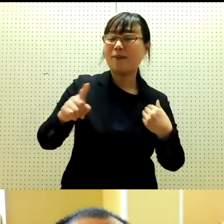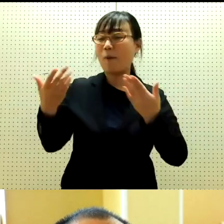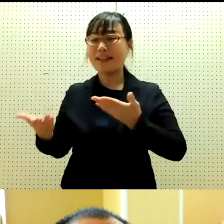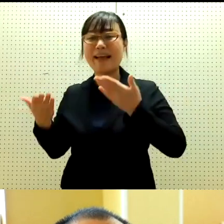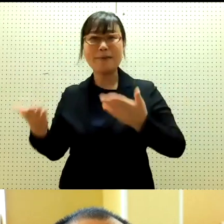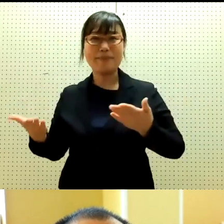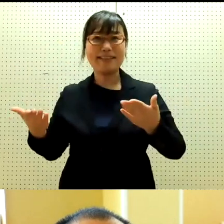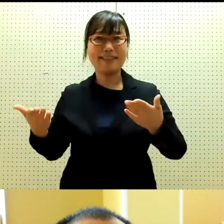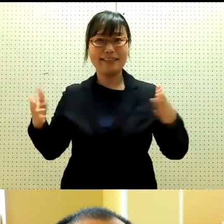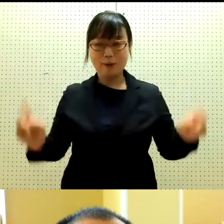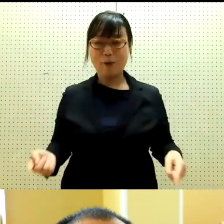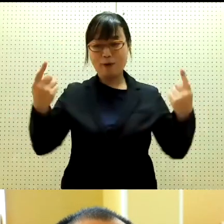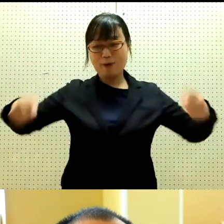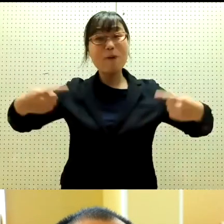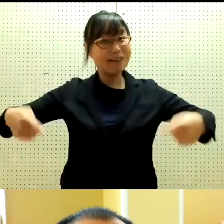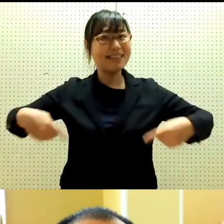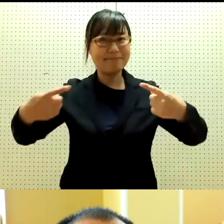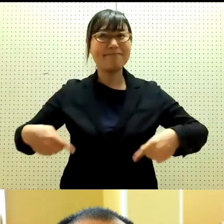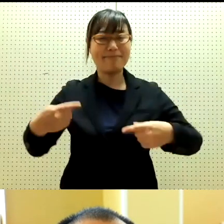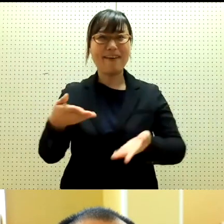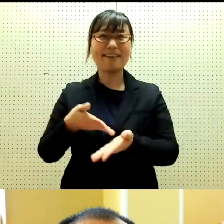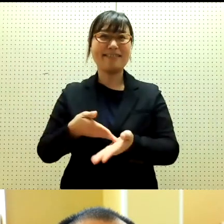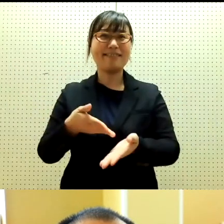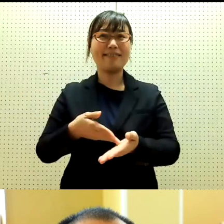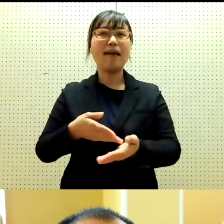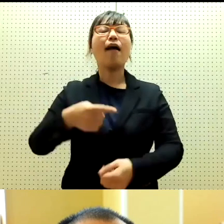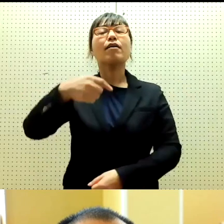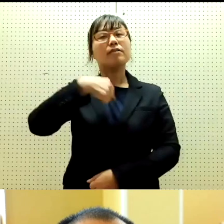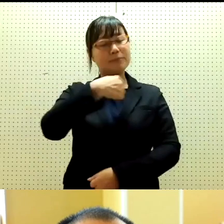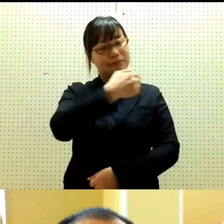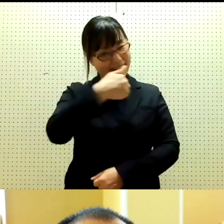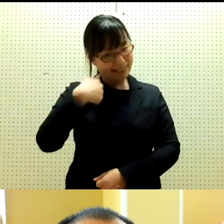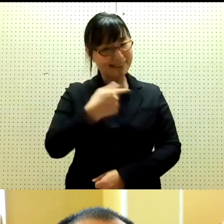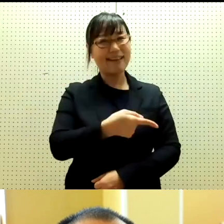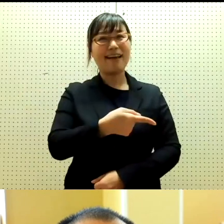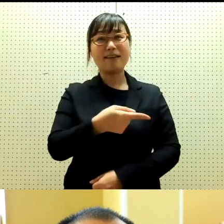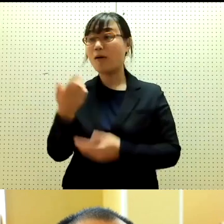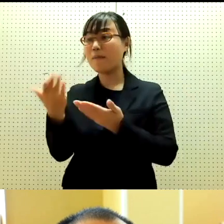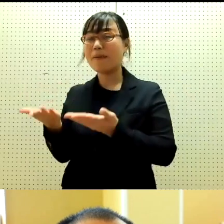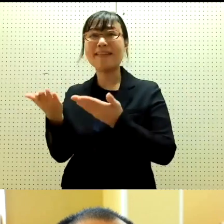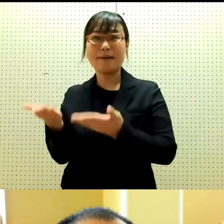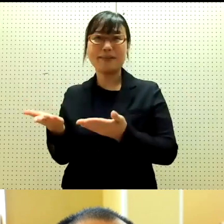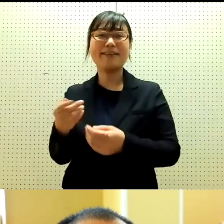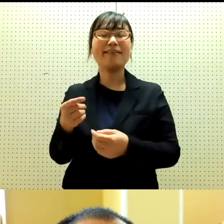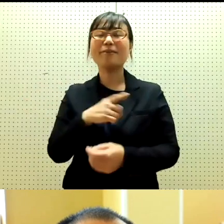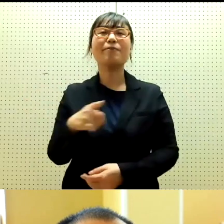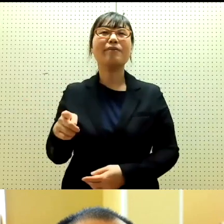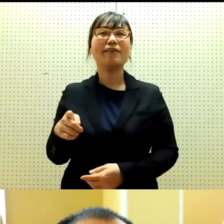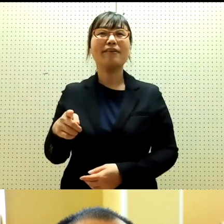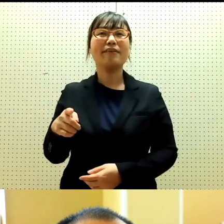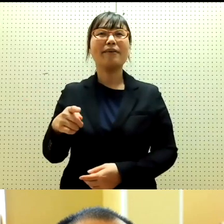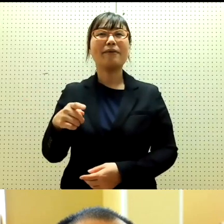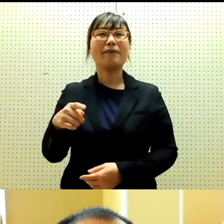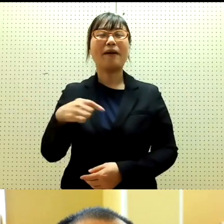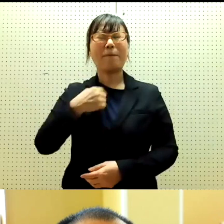話で、で自分ができたっていうところと学びっていうのをくっつくんですけど、あえてね、僕は余計なことをもう一つ言